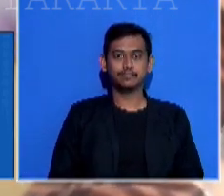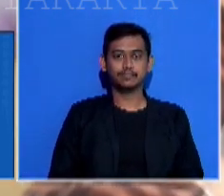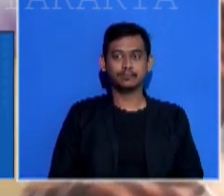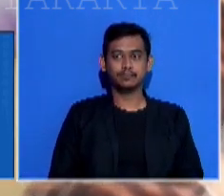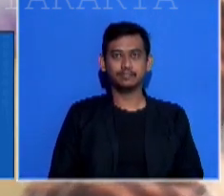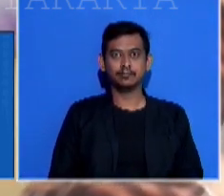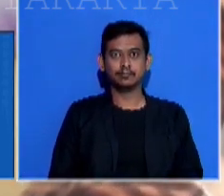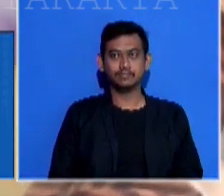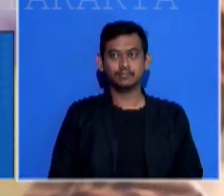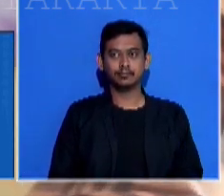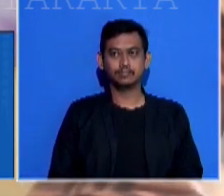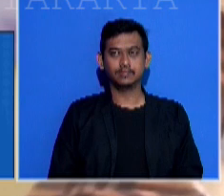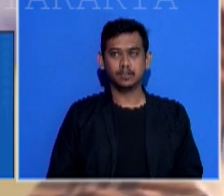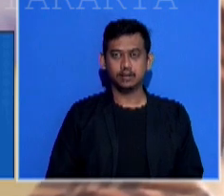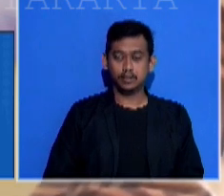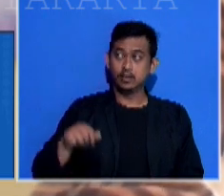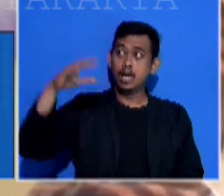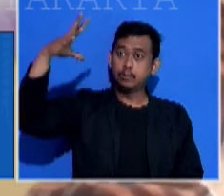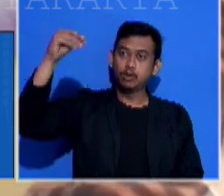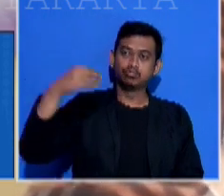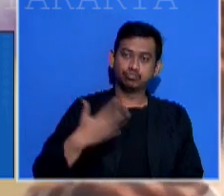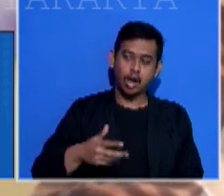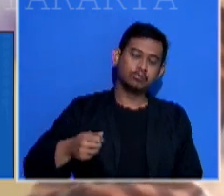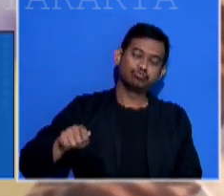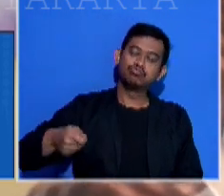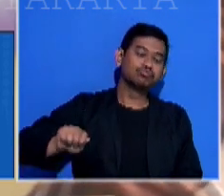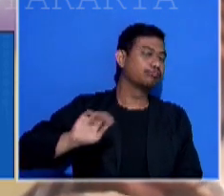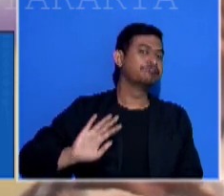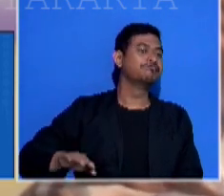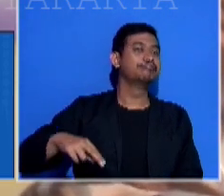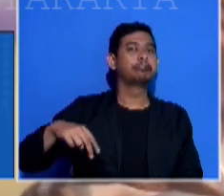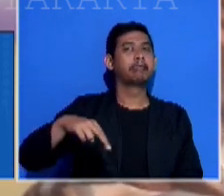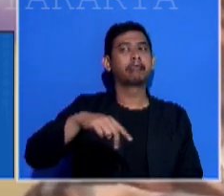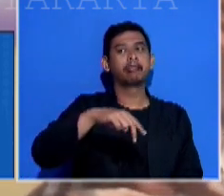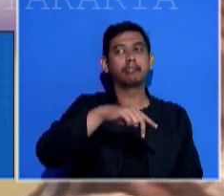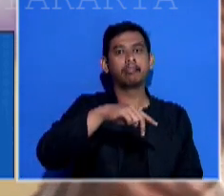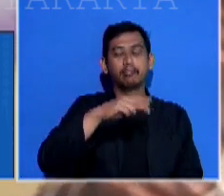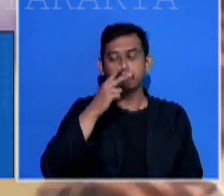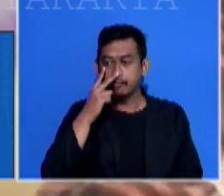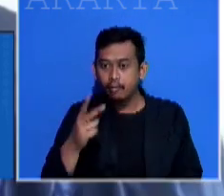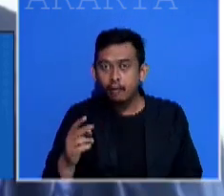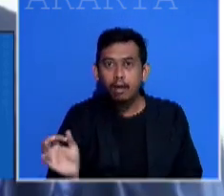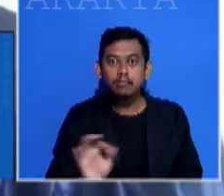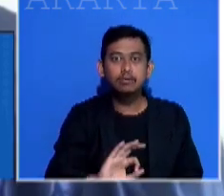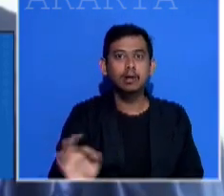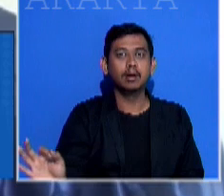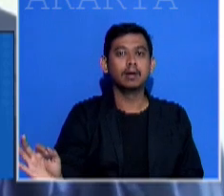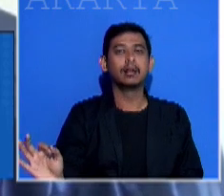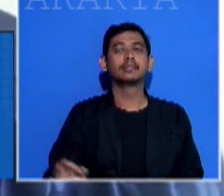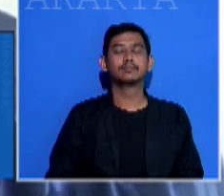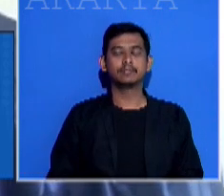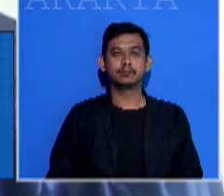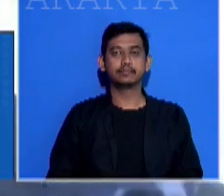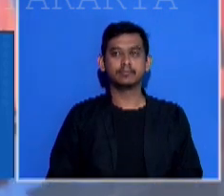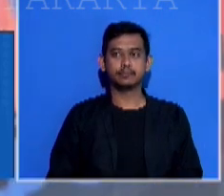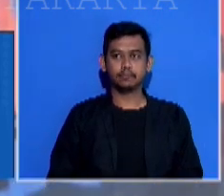dia keluar, ya, sudah mendapati sepeda motornya sudah tidak ada di tempatnya. Pelaku sebelumnya pernah ditahan di